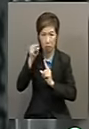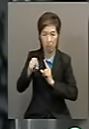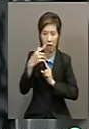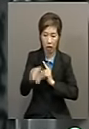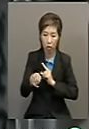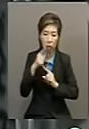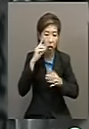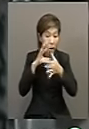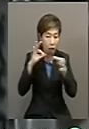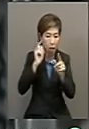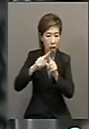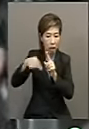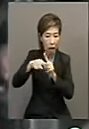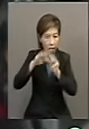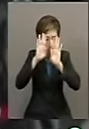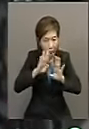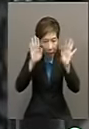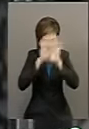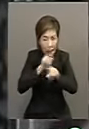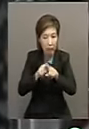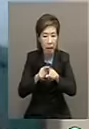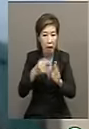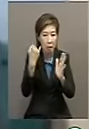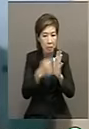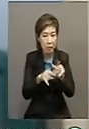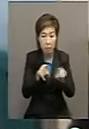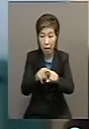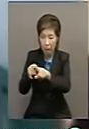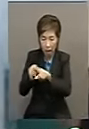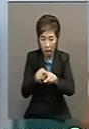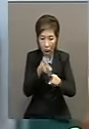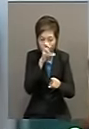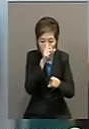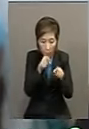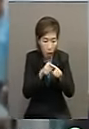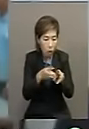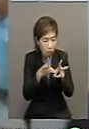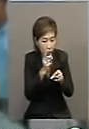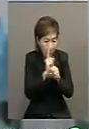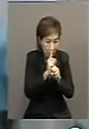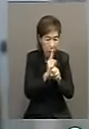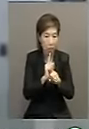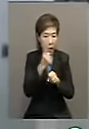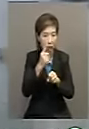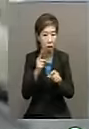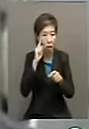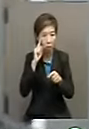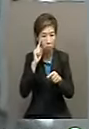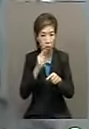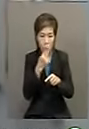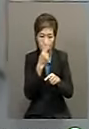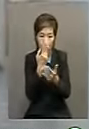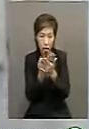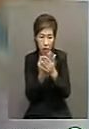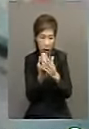การรื้อคดีที่มีลักษณะความผิดเดียวกันทั้งหมดเพื่อใช้มาตรการฟอกเงินตรวจสอบเส้นทาง